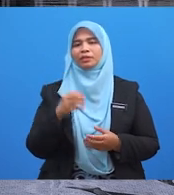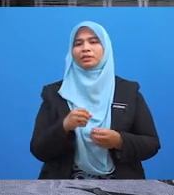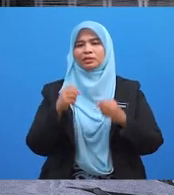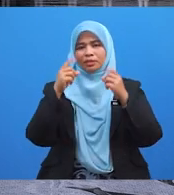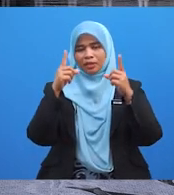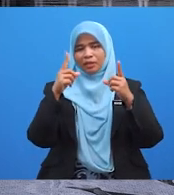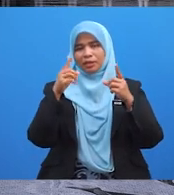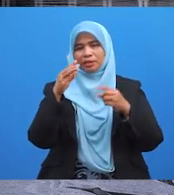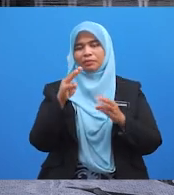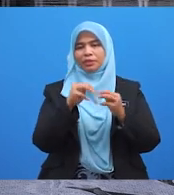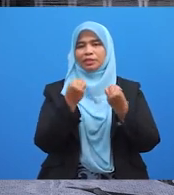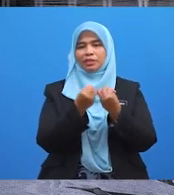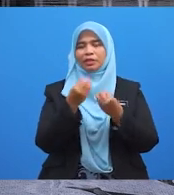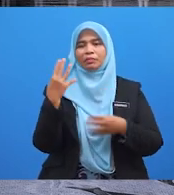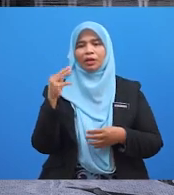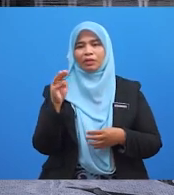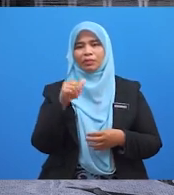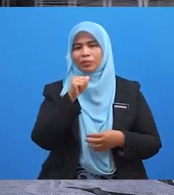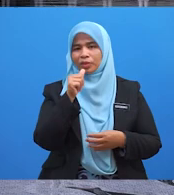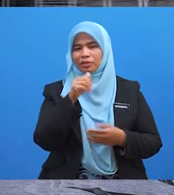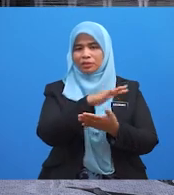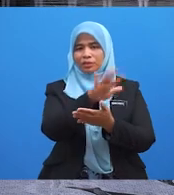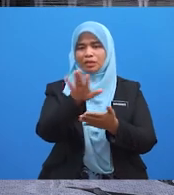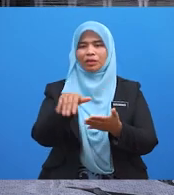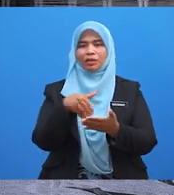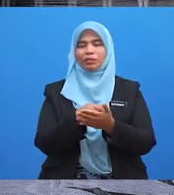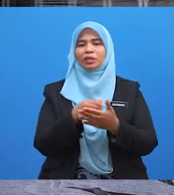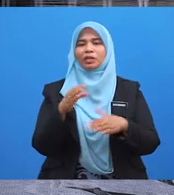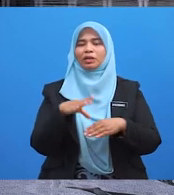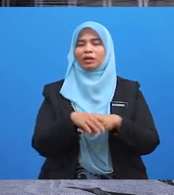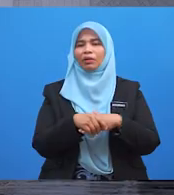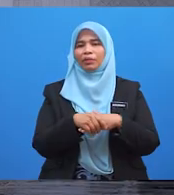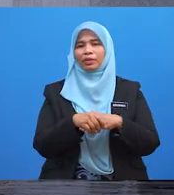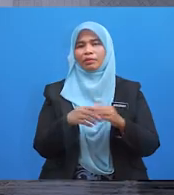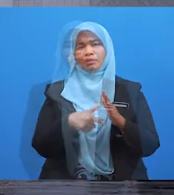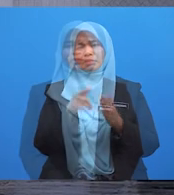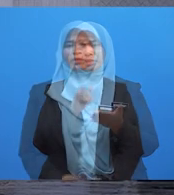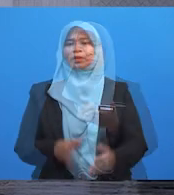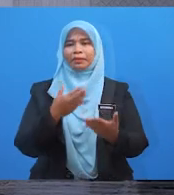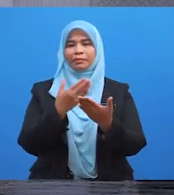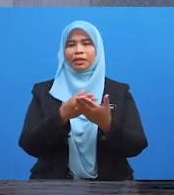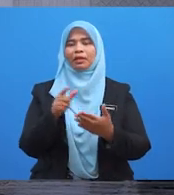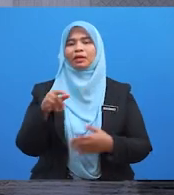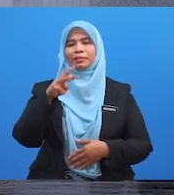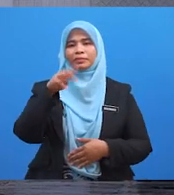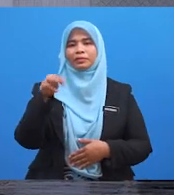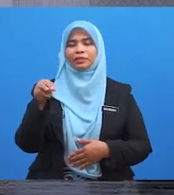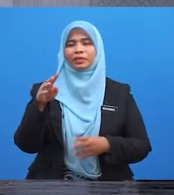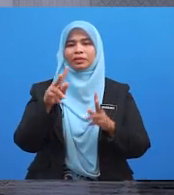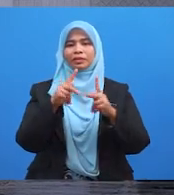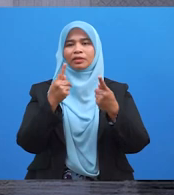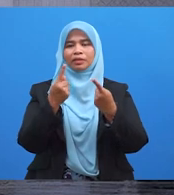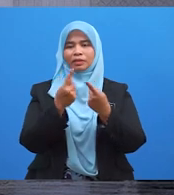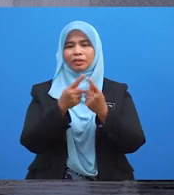masyarakat bahawa bukan semua poligami itu tidak baik. Baiklah murid-murid, kelas